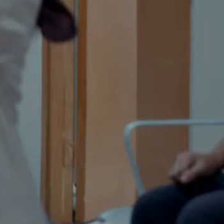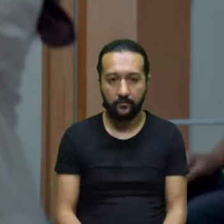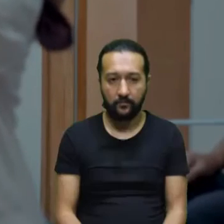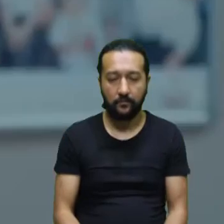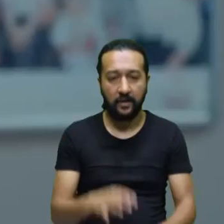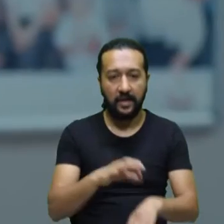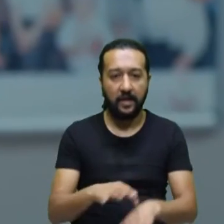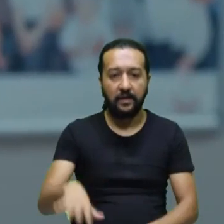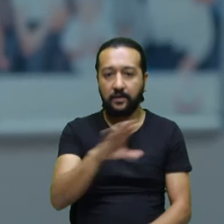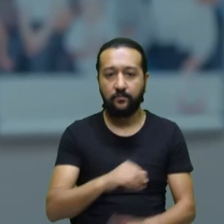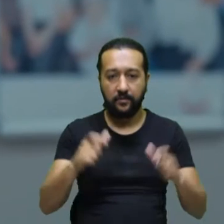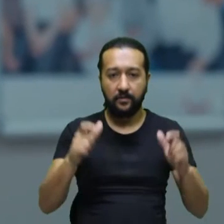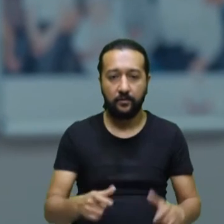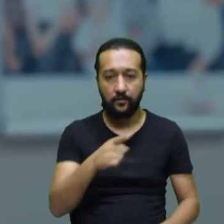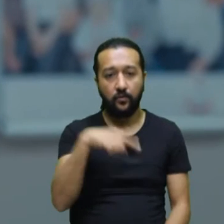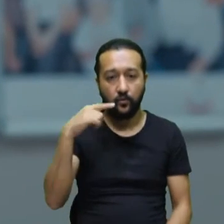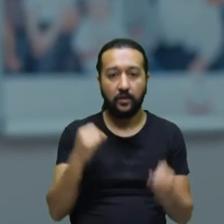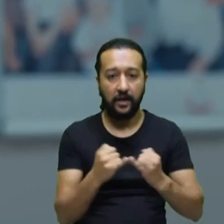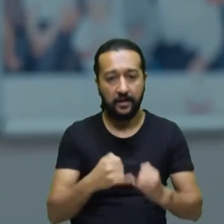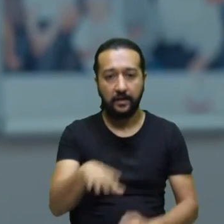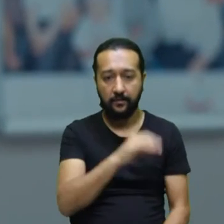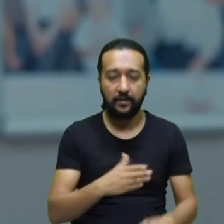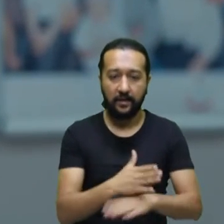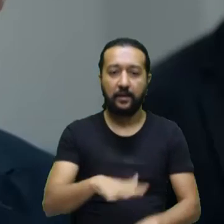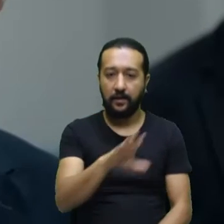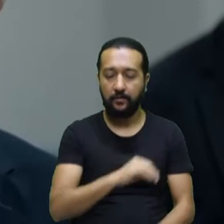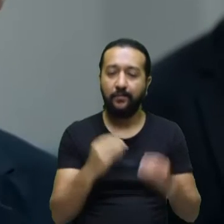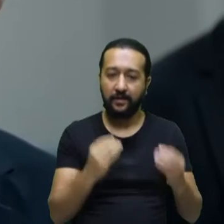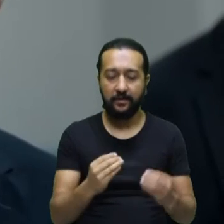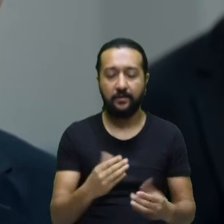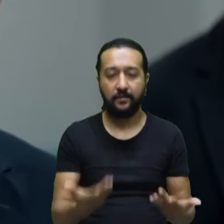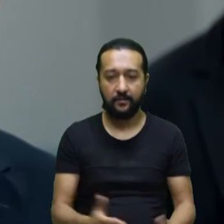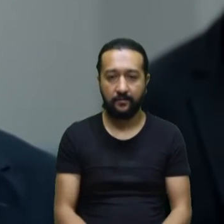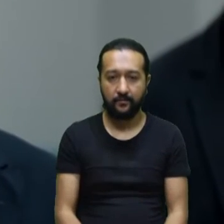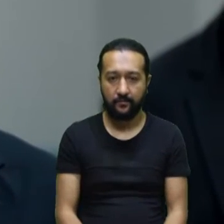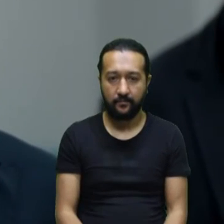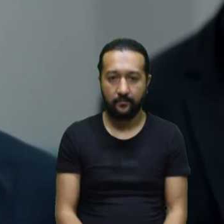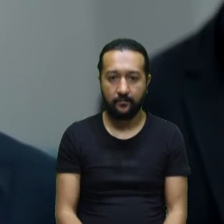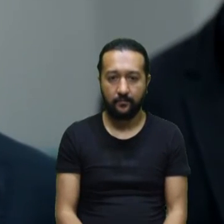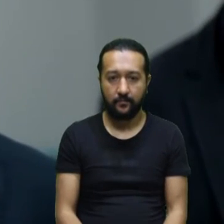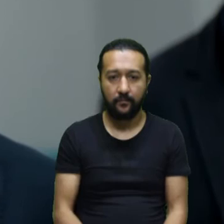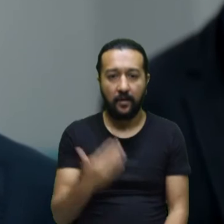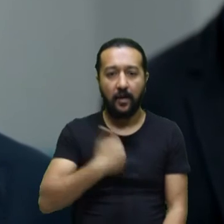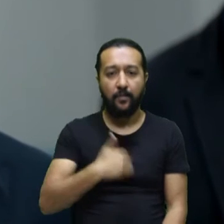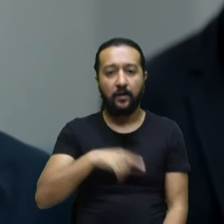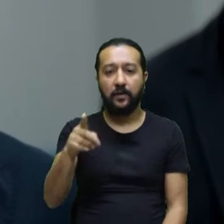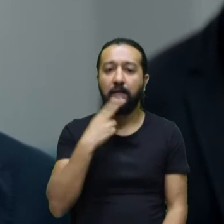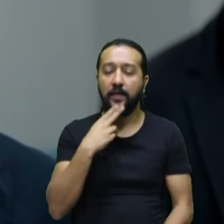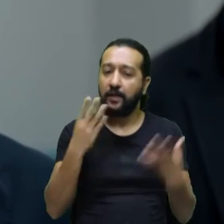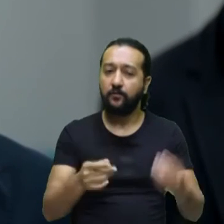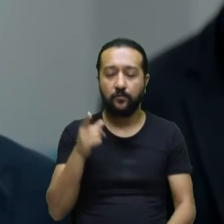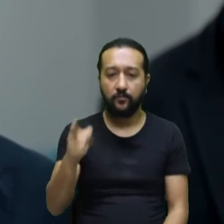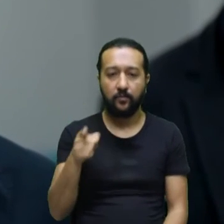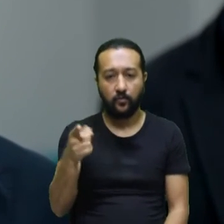geldi. Hastanemizde ağırladığımız Suriyeli kardeşlerimizin genel durumları oldukça iyi efendim. Ameliyat geçiren kadın nasıl